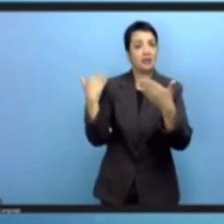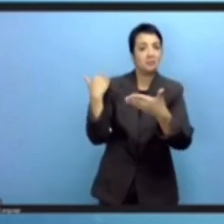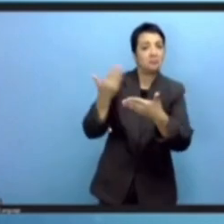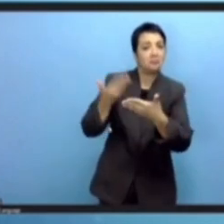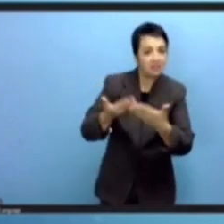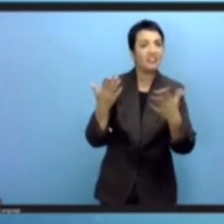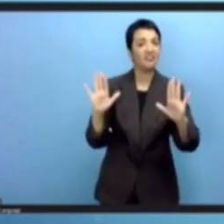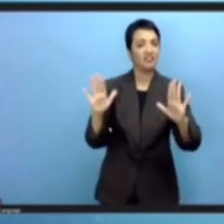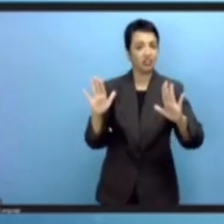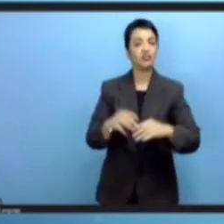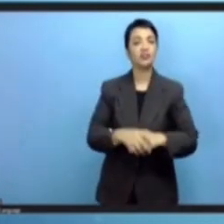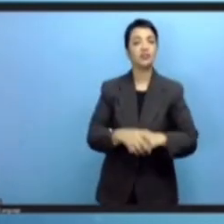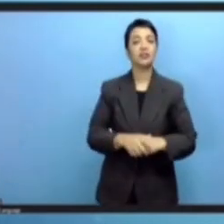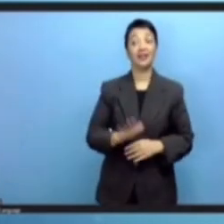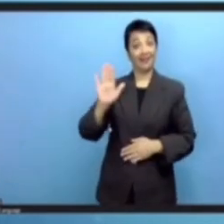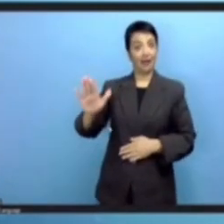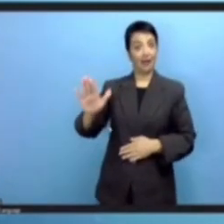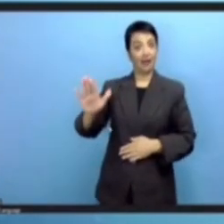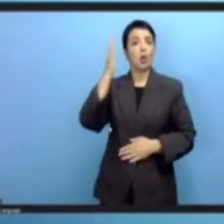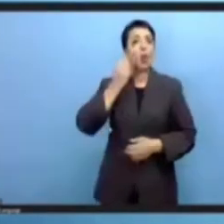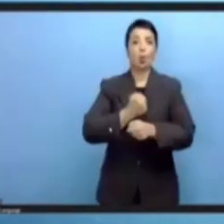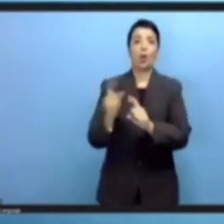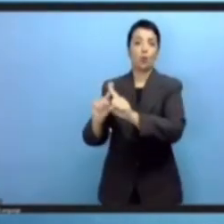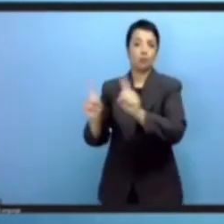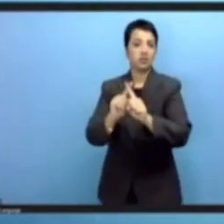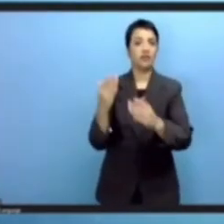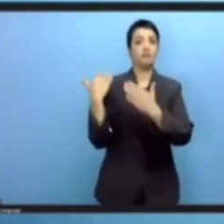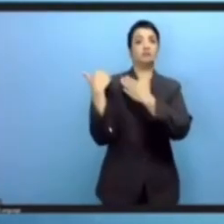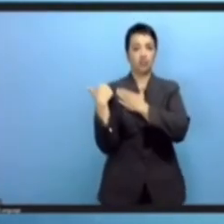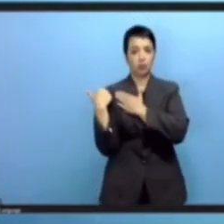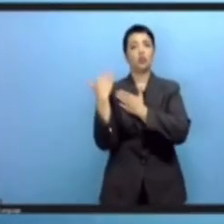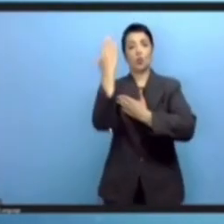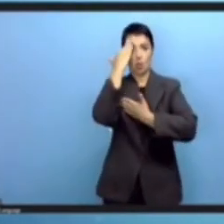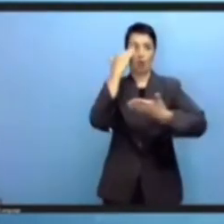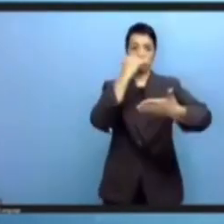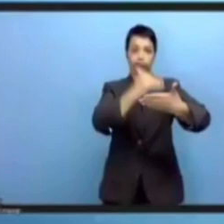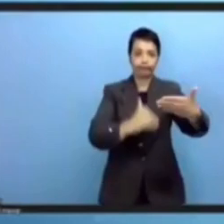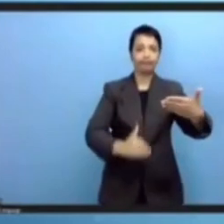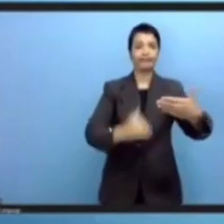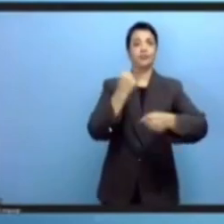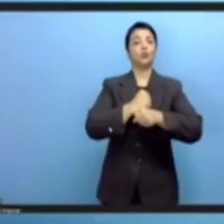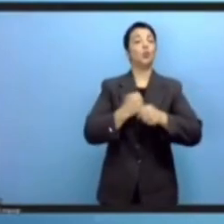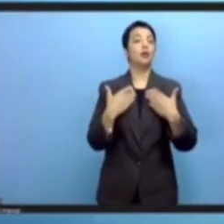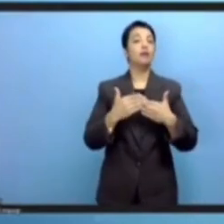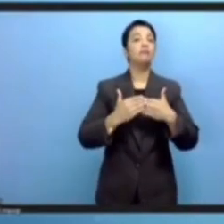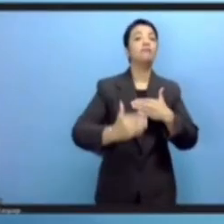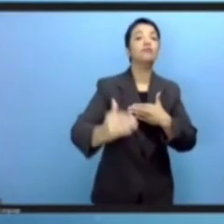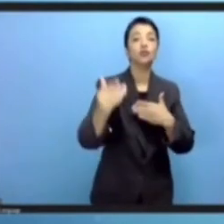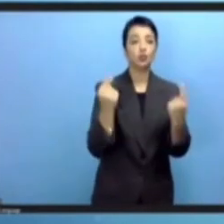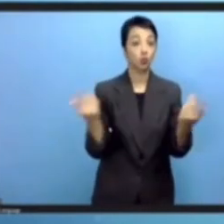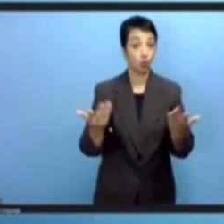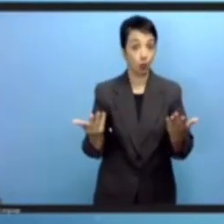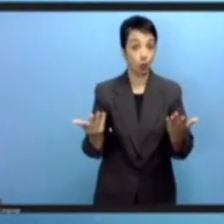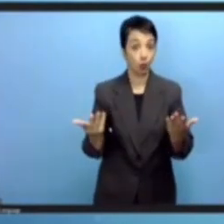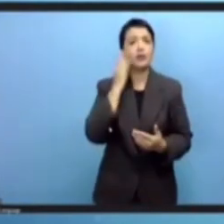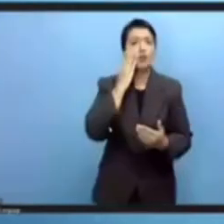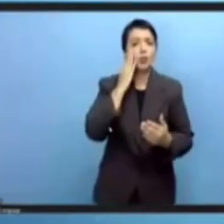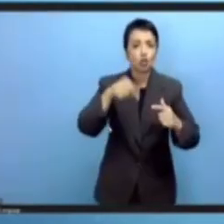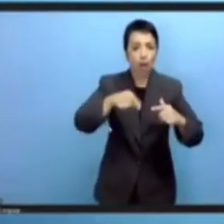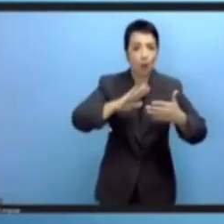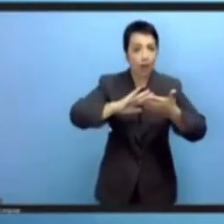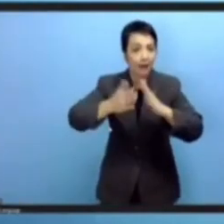peine 24 heures s'est attribué une tâche. Vous avez tous des tâches qui vous ont été confiées pour faire en sorte